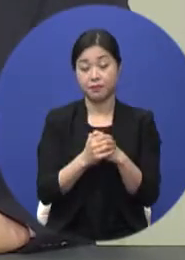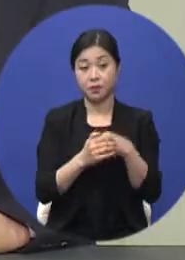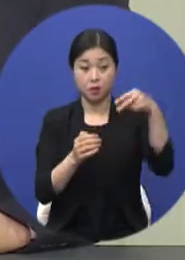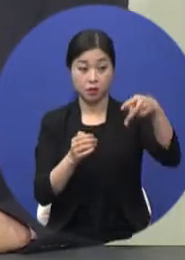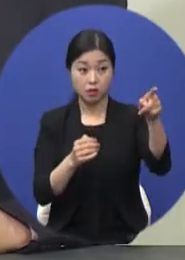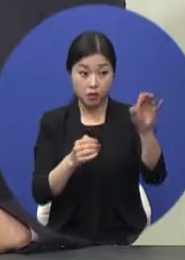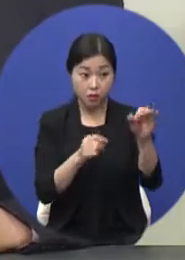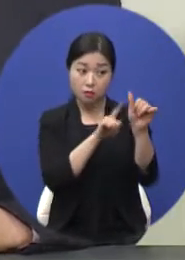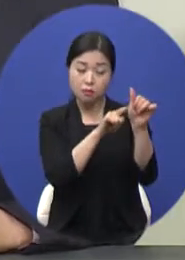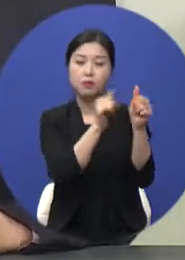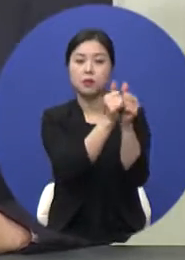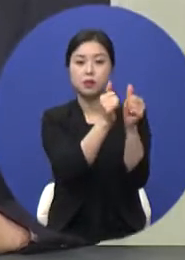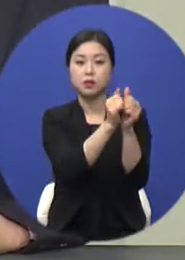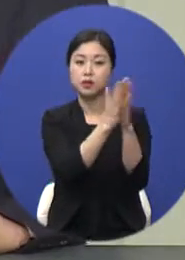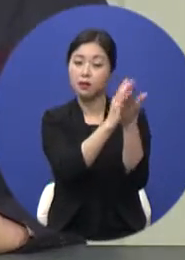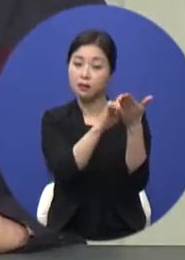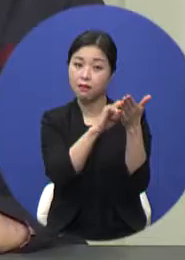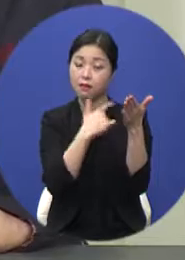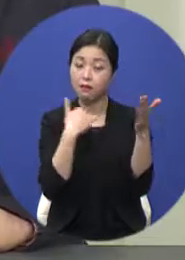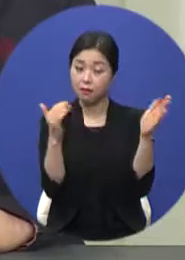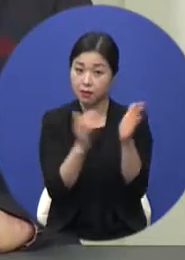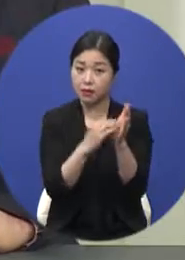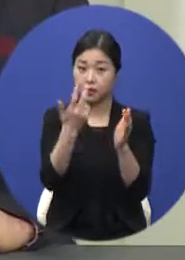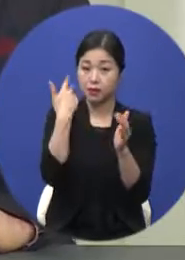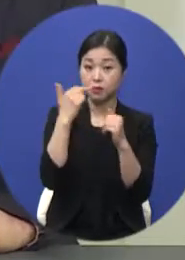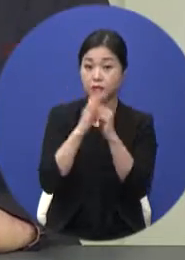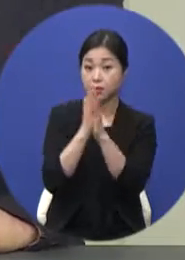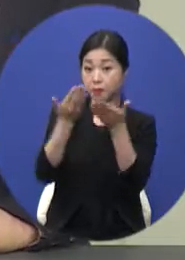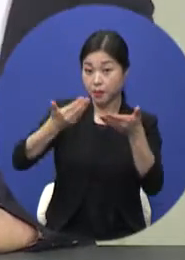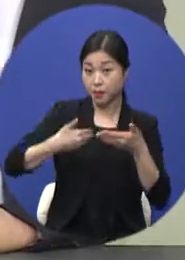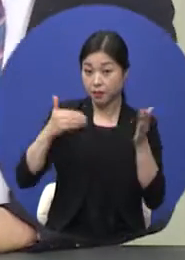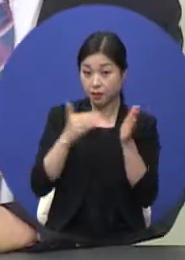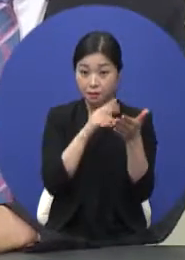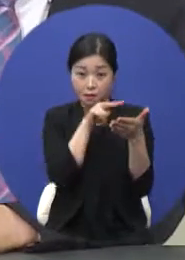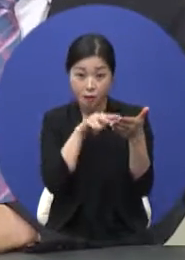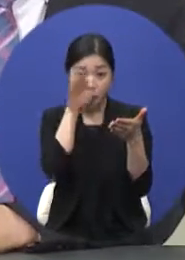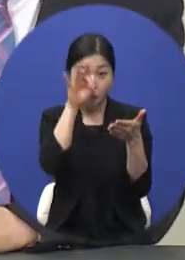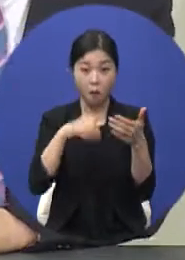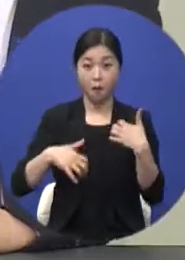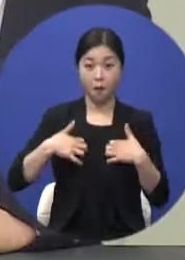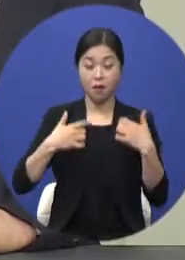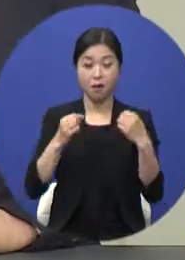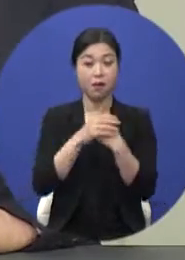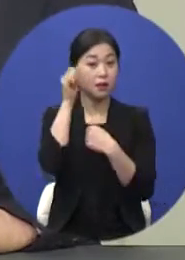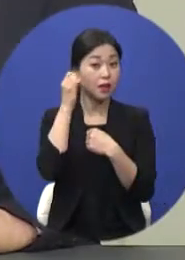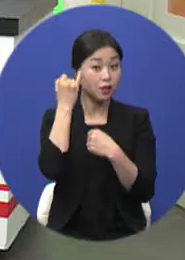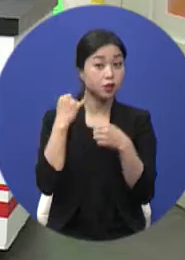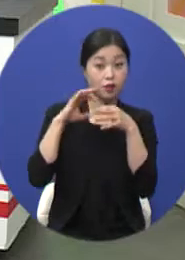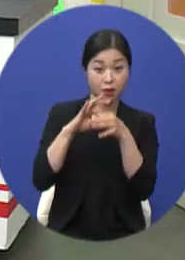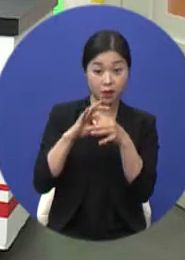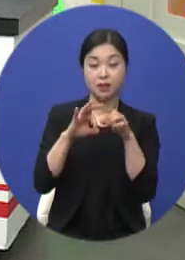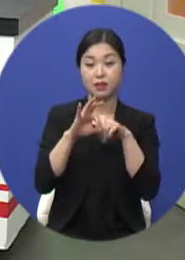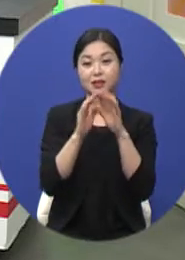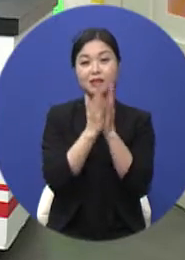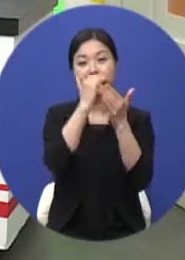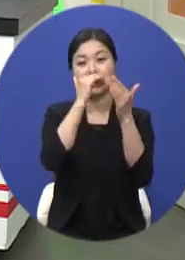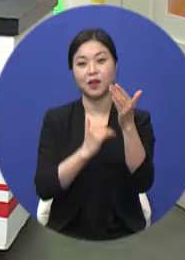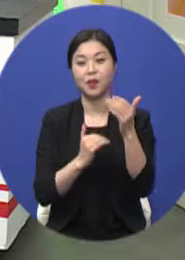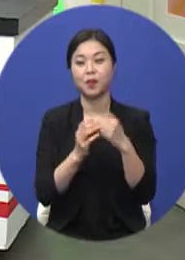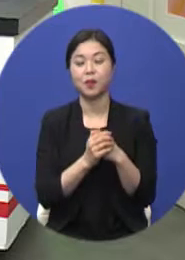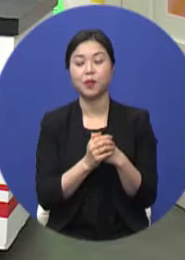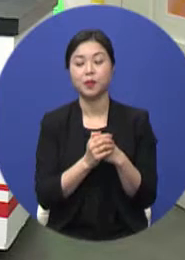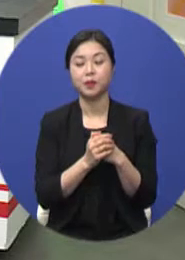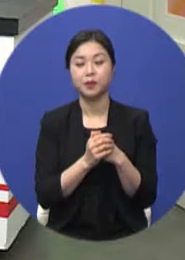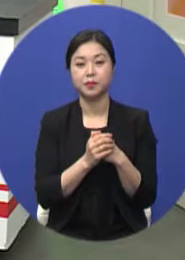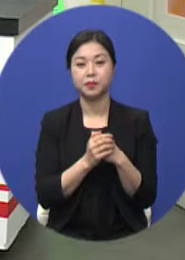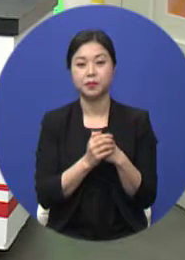냈죠? 네. 그 지난주에 제가 책 받았는데 재밌던데. 네. 사춘기와 관련된 그 뭐 책 예, 뭐죠? 되게